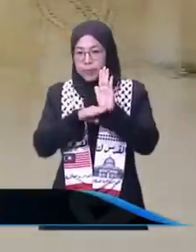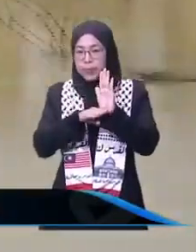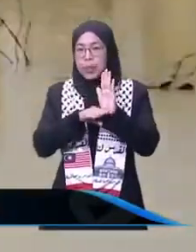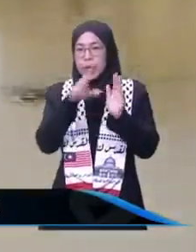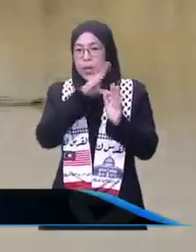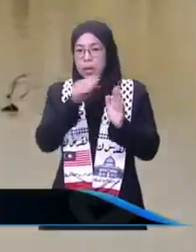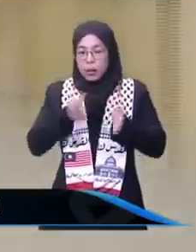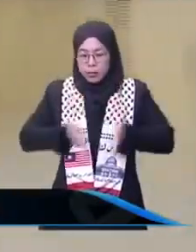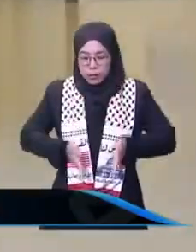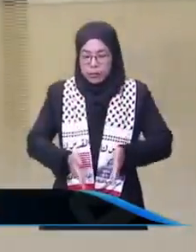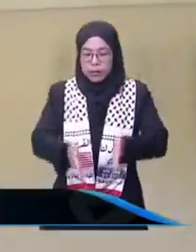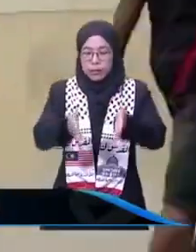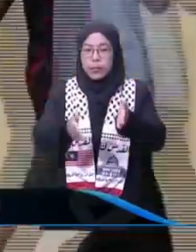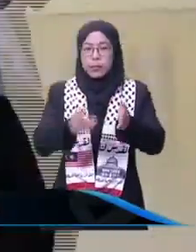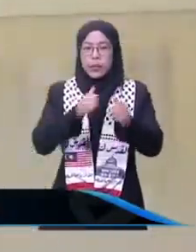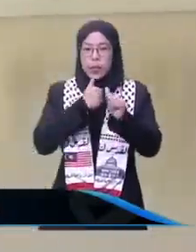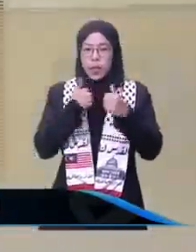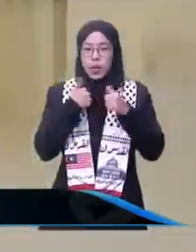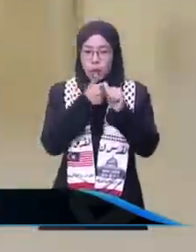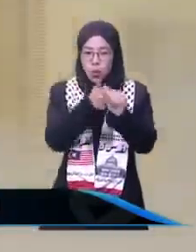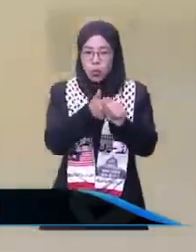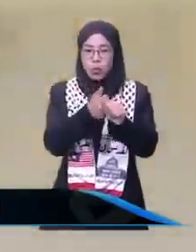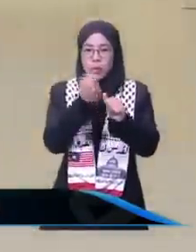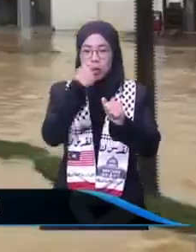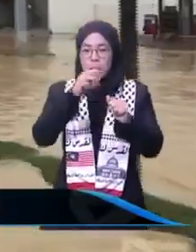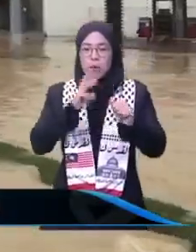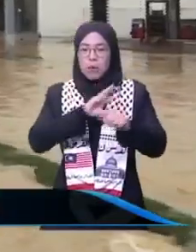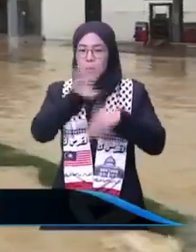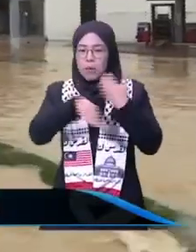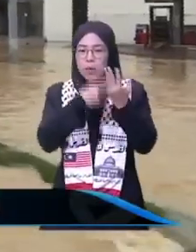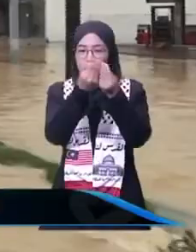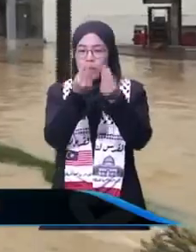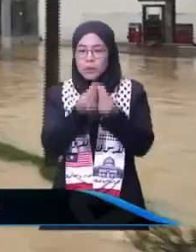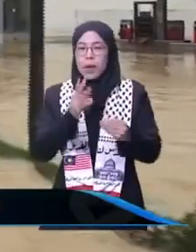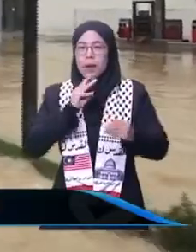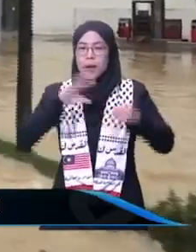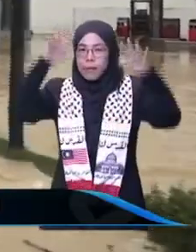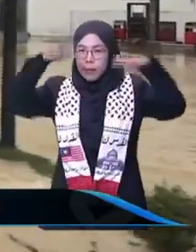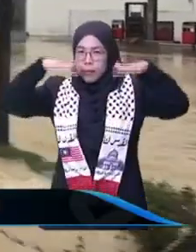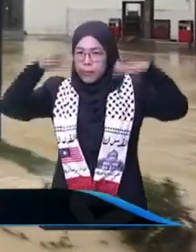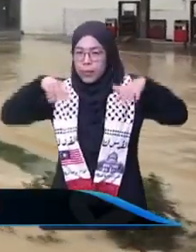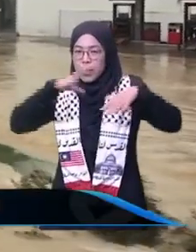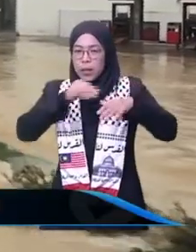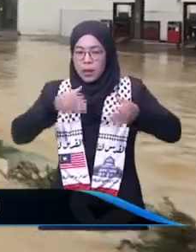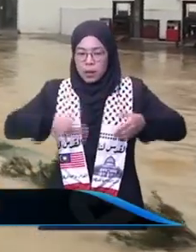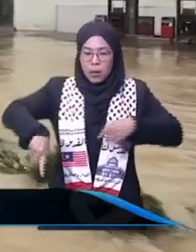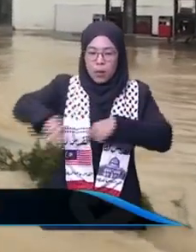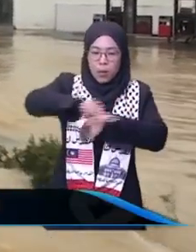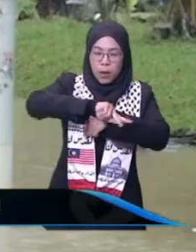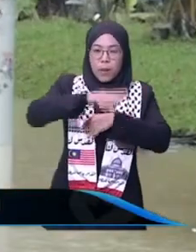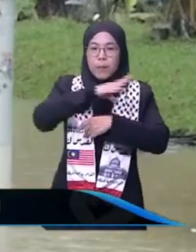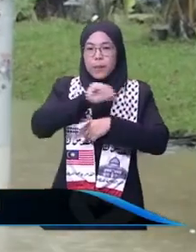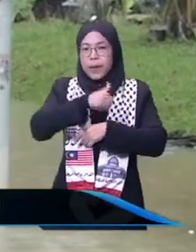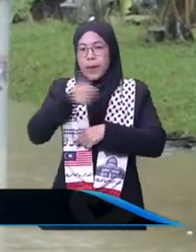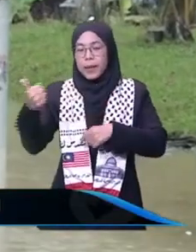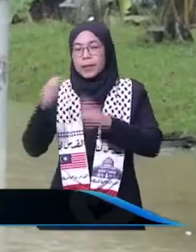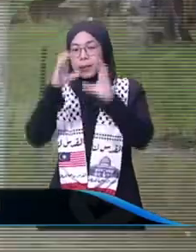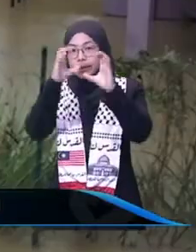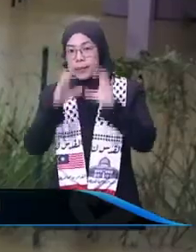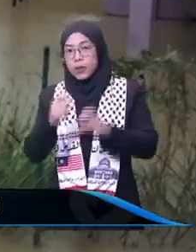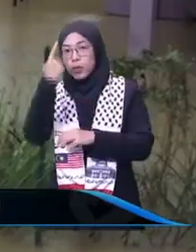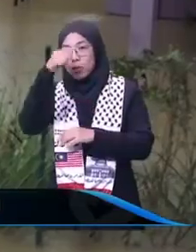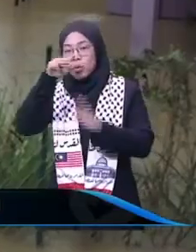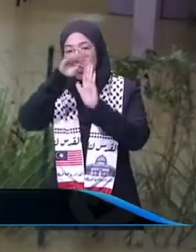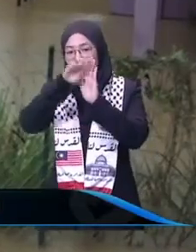manual saliran mesra alam yang menggalakkan pendekatan kawalan air hujan bersepadu termasuk kolam takungan dan elemen mesra alam